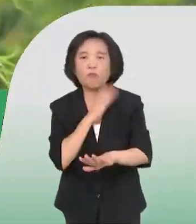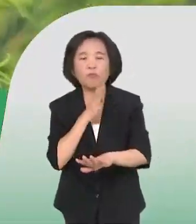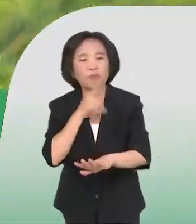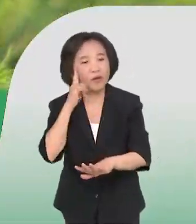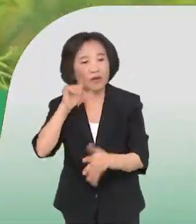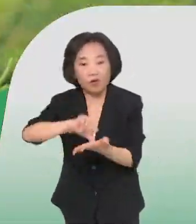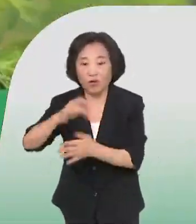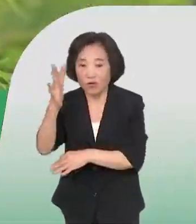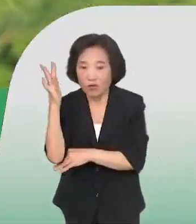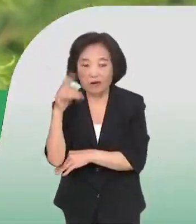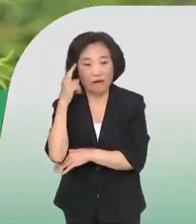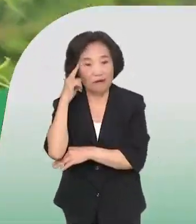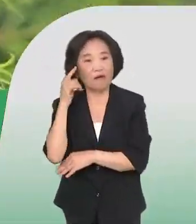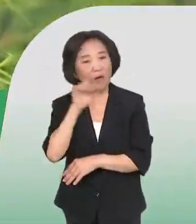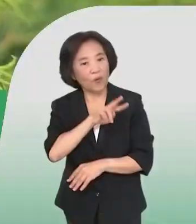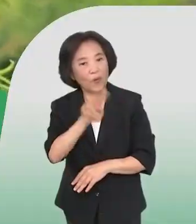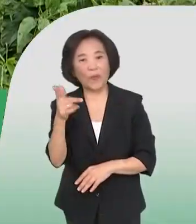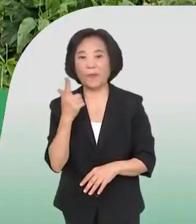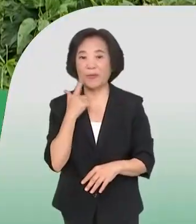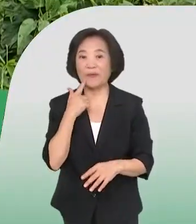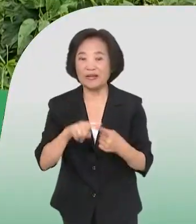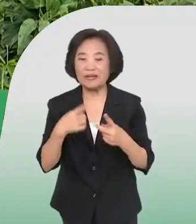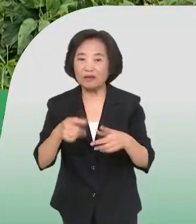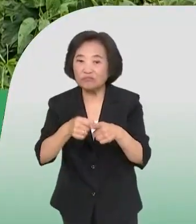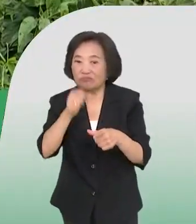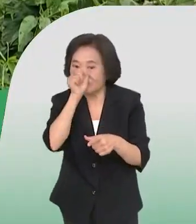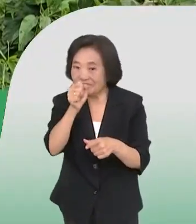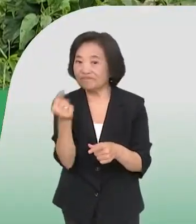来种树果，走在每发款期就